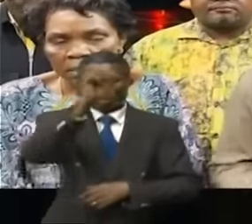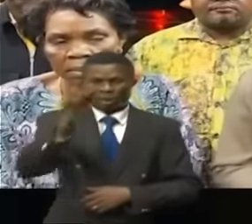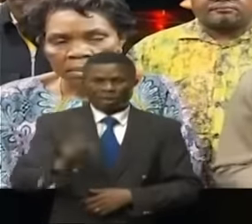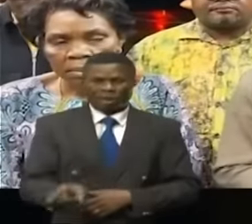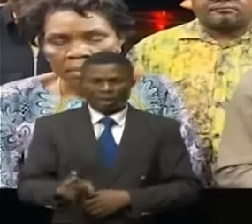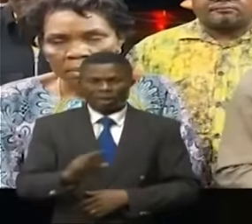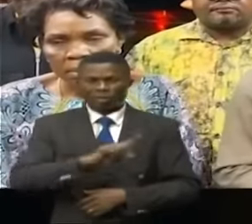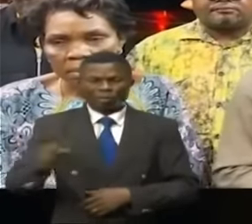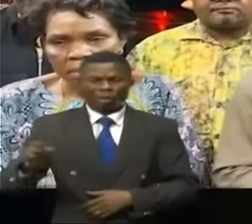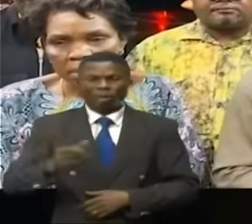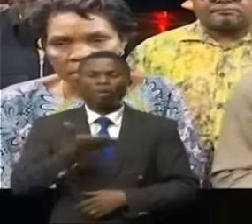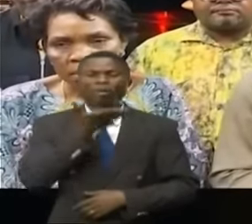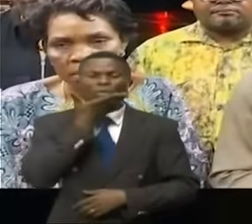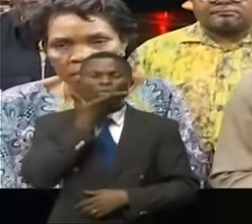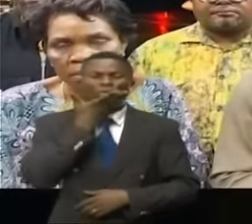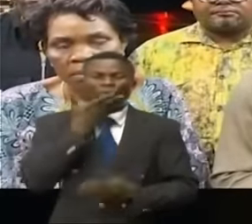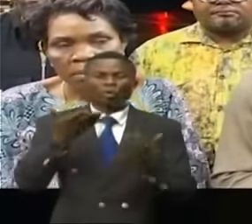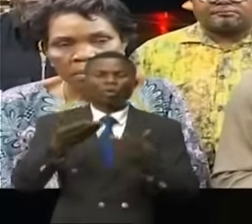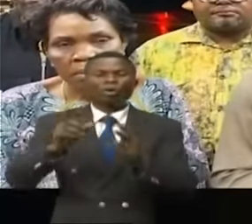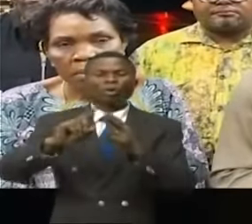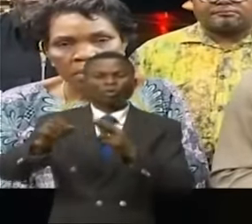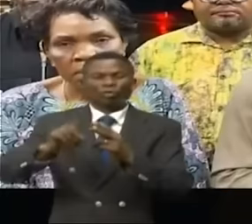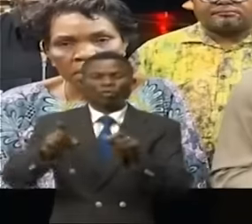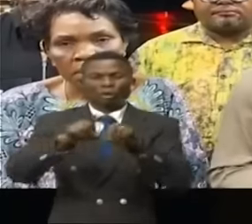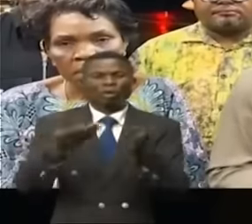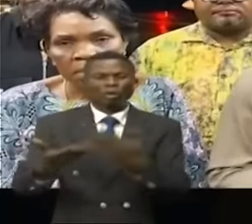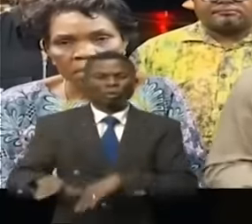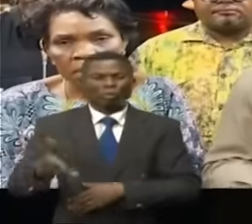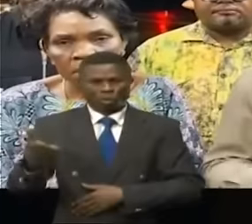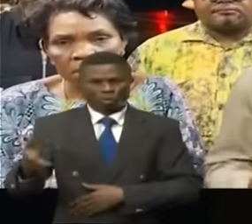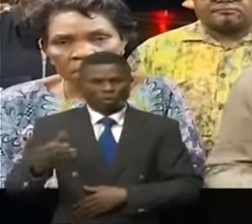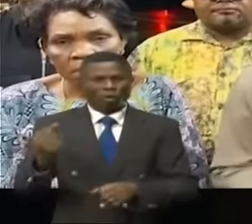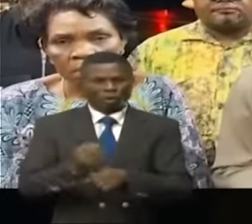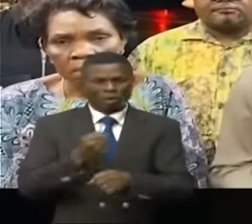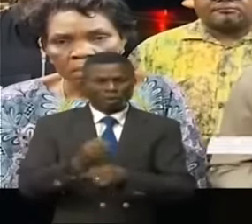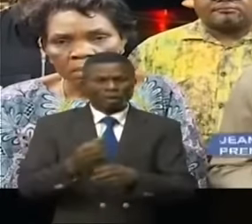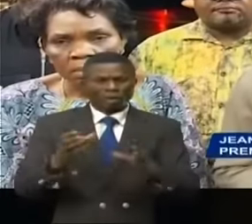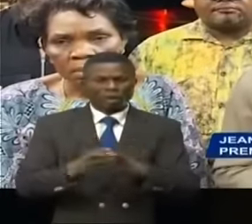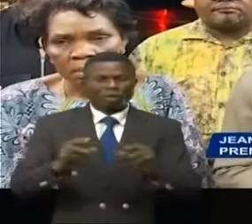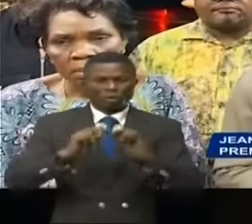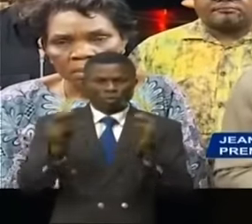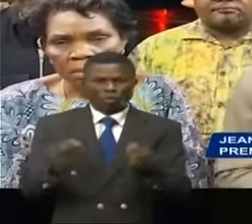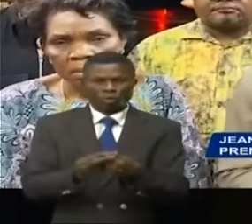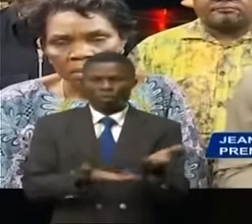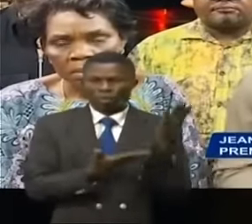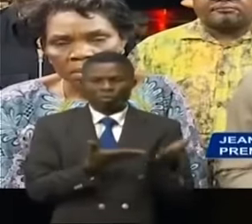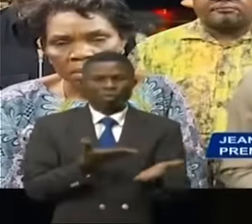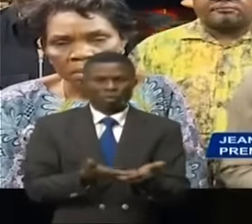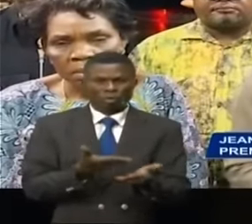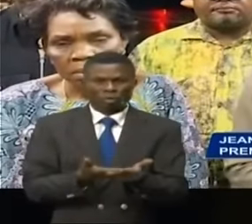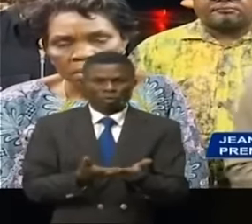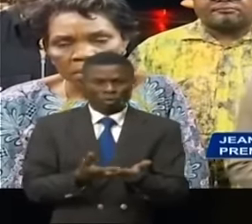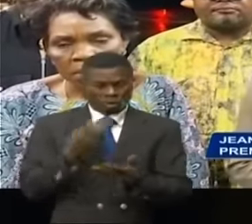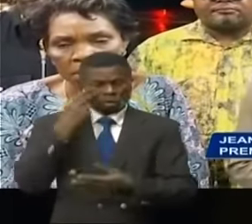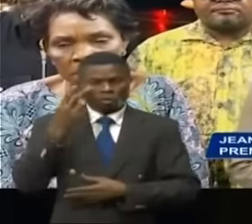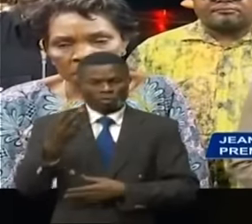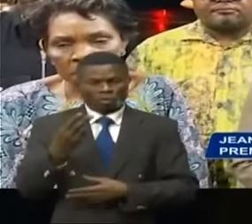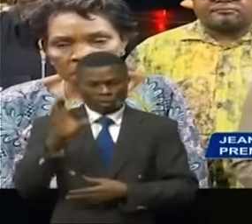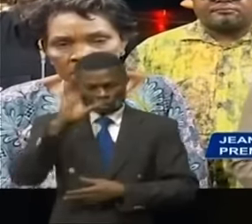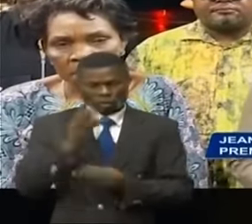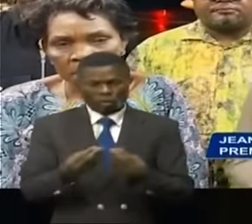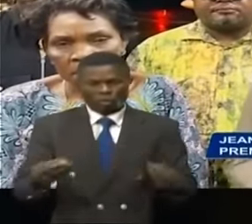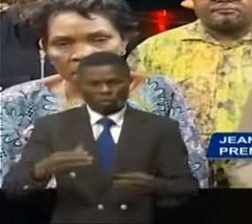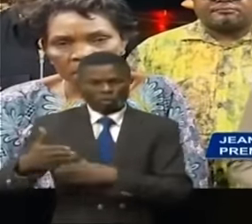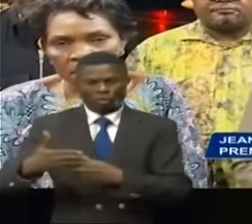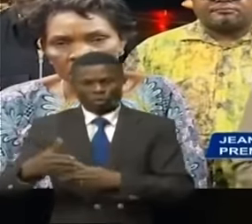et 60 000 enfants. Il faudra que nous puissions travailler aussi avec les institutions internationales pour voir comment être à côté